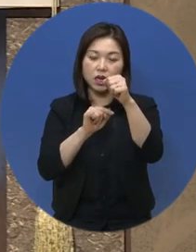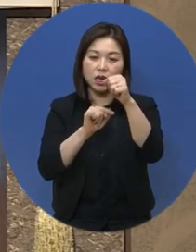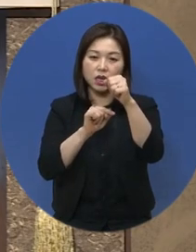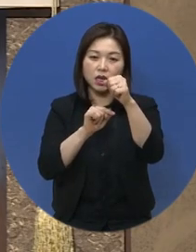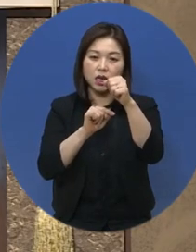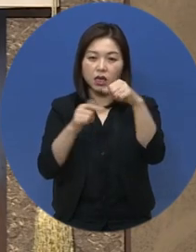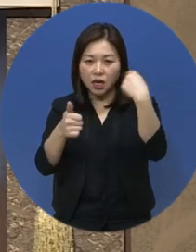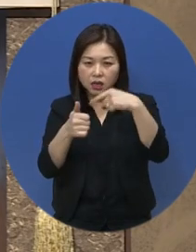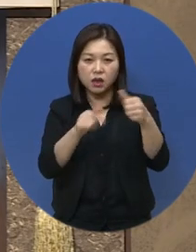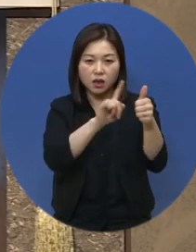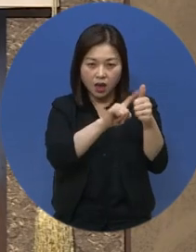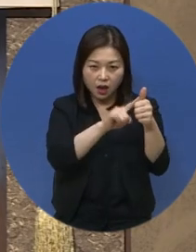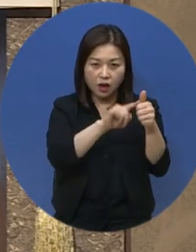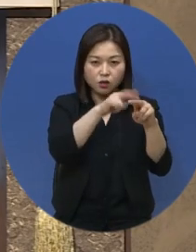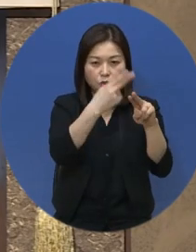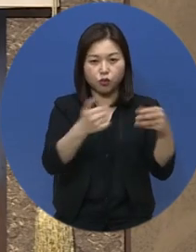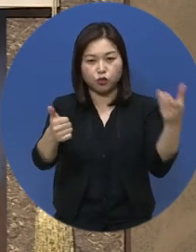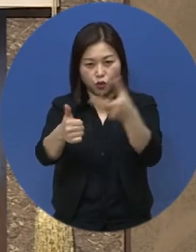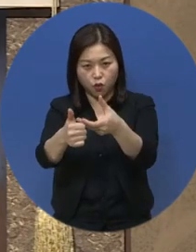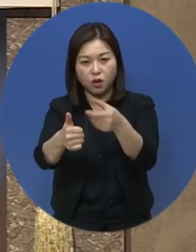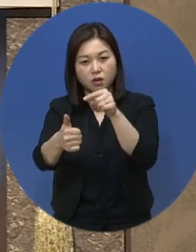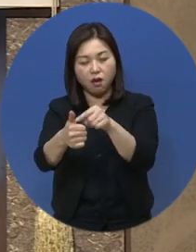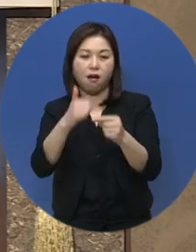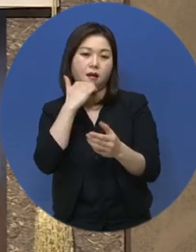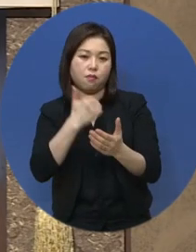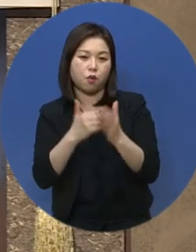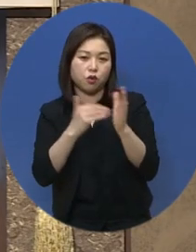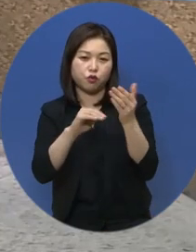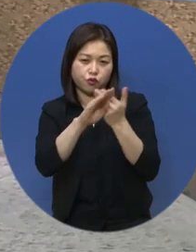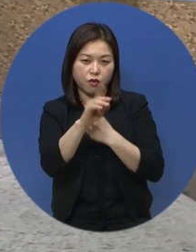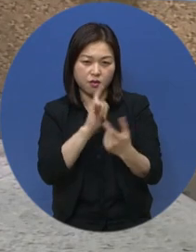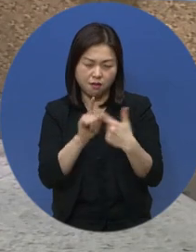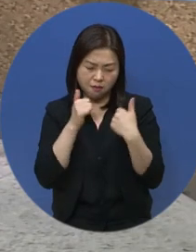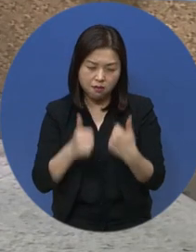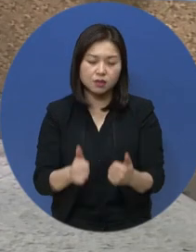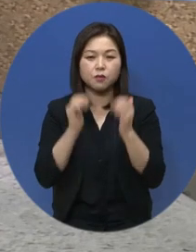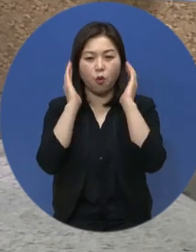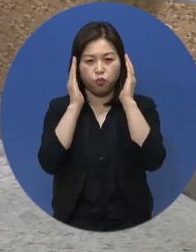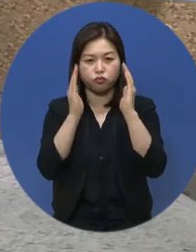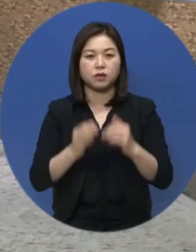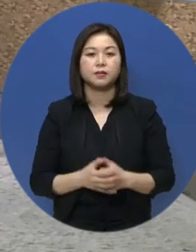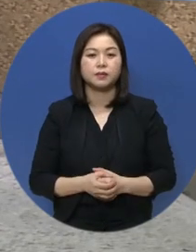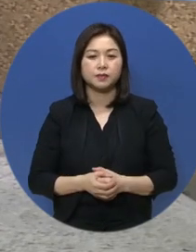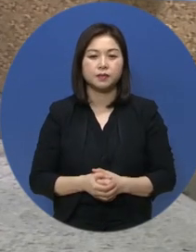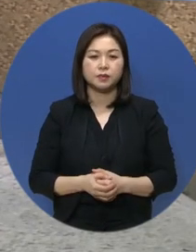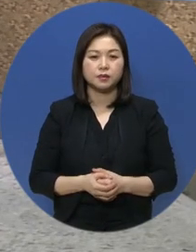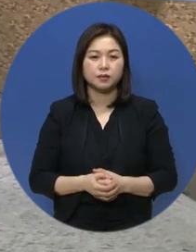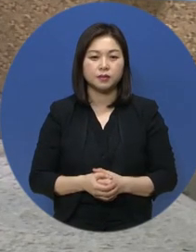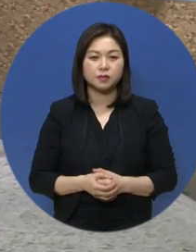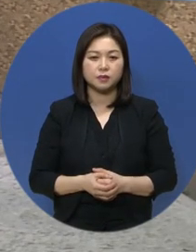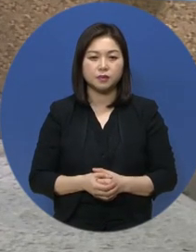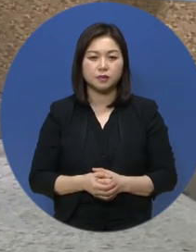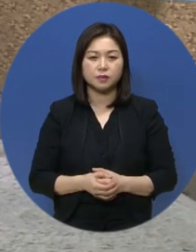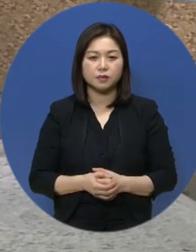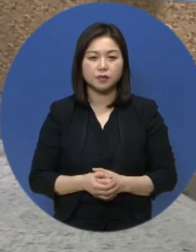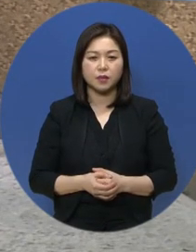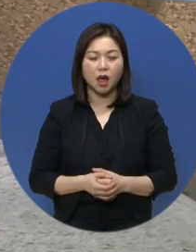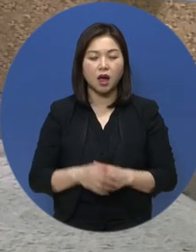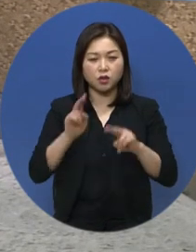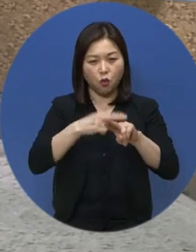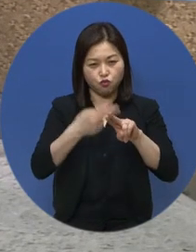거예요. 그래서 이 아이가 감동을 받은 뒤로 아, 네. 더 열심히 공부를 하더라는 거죠. 네, 그래서 선물 공세도 힘이